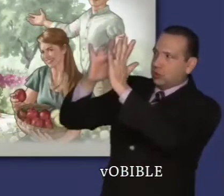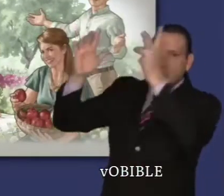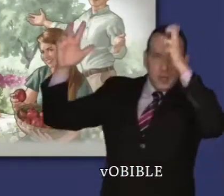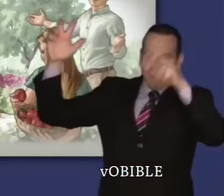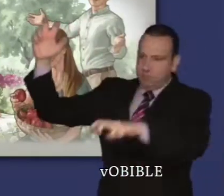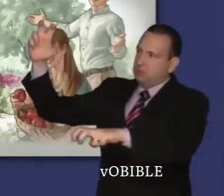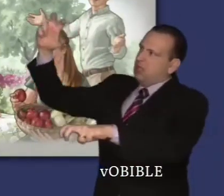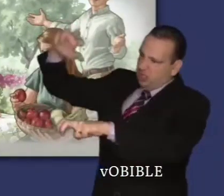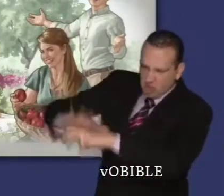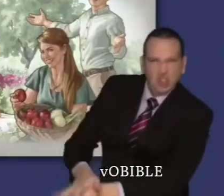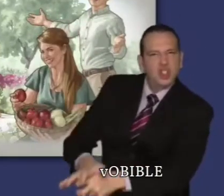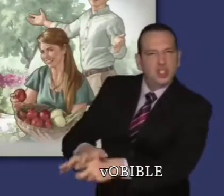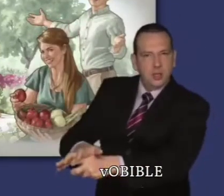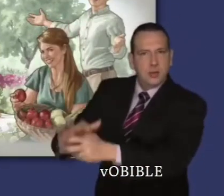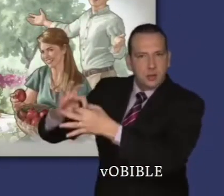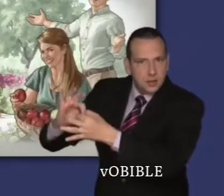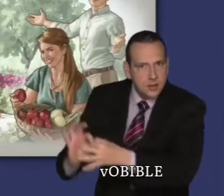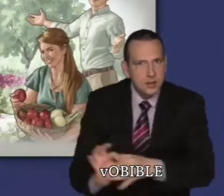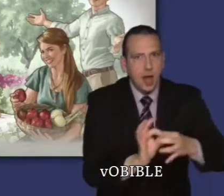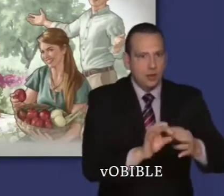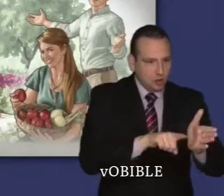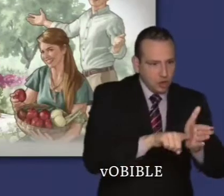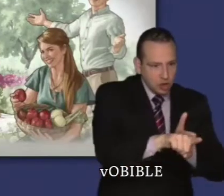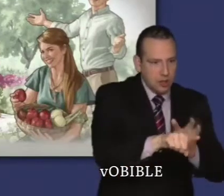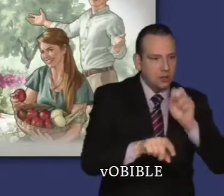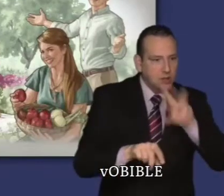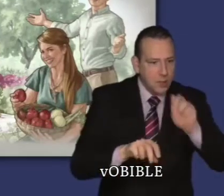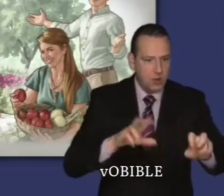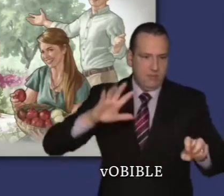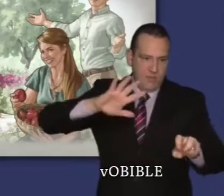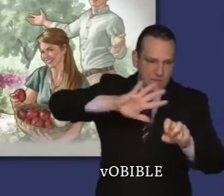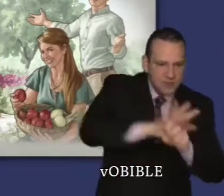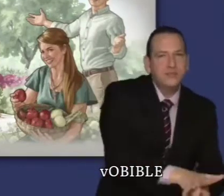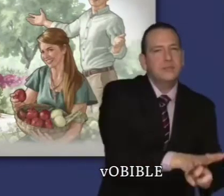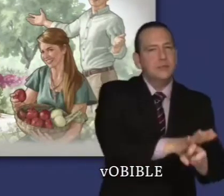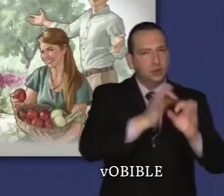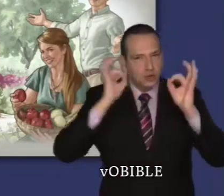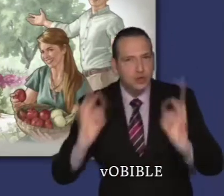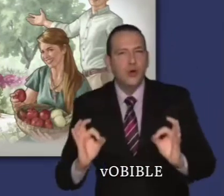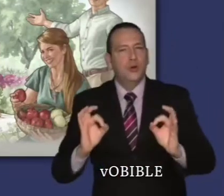serpent originel Satan et fera venir les bénédictions promises sur tous les humains obéissants.